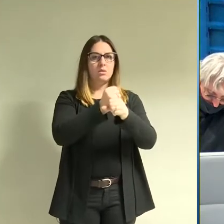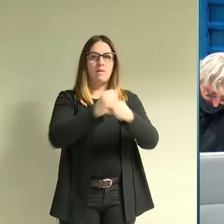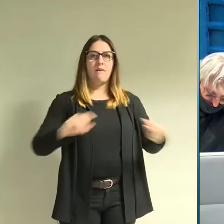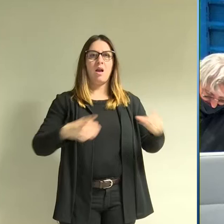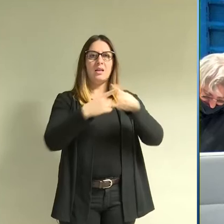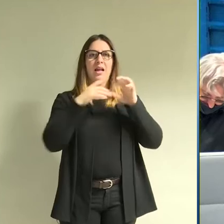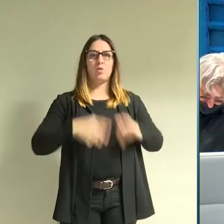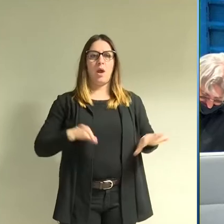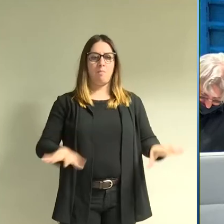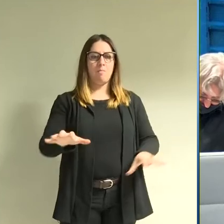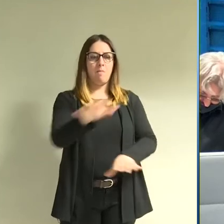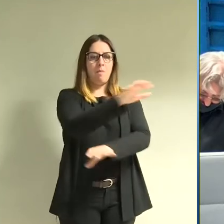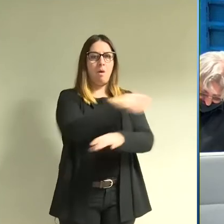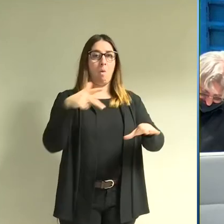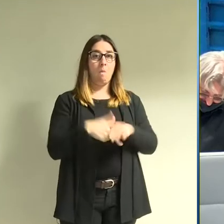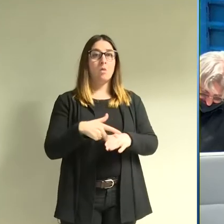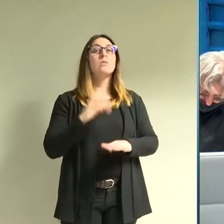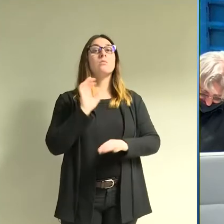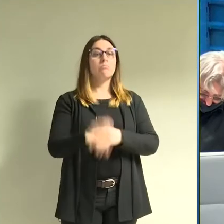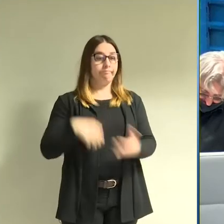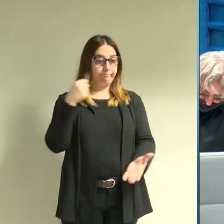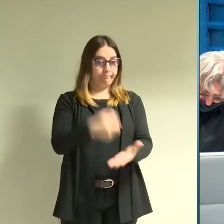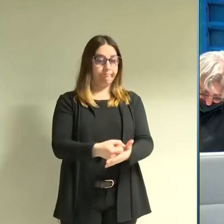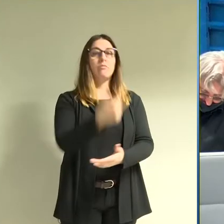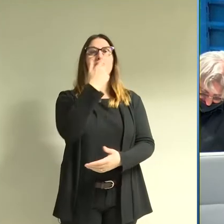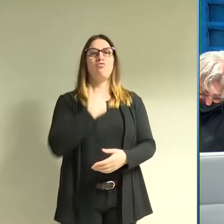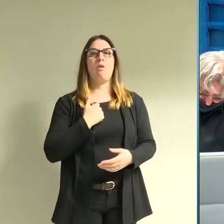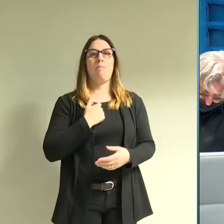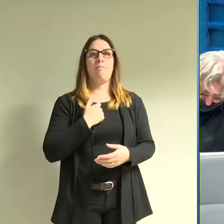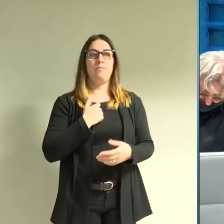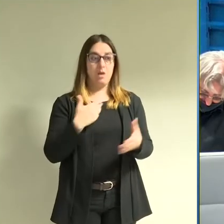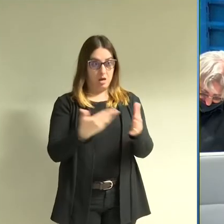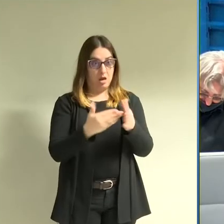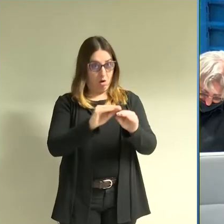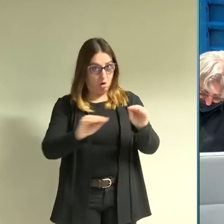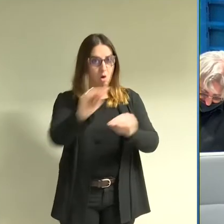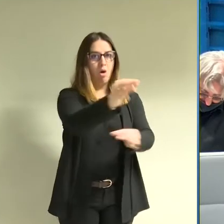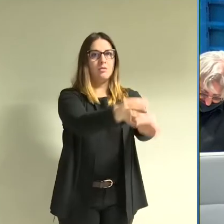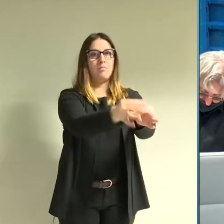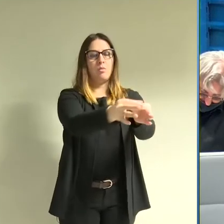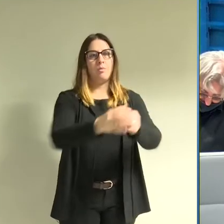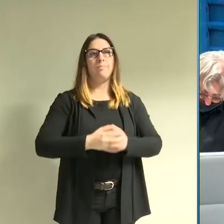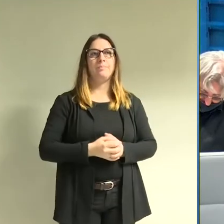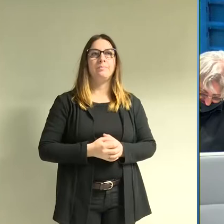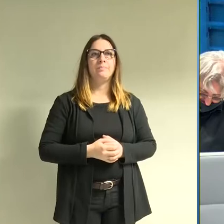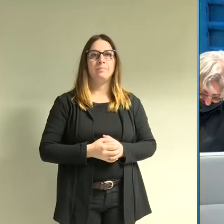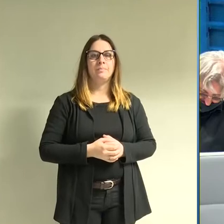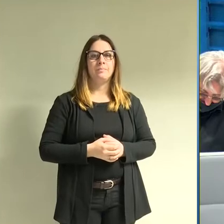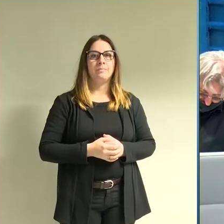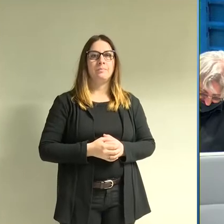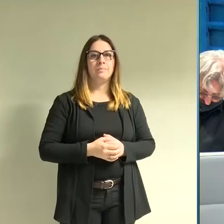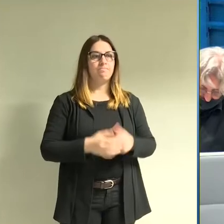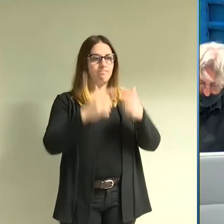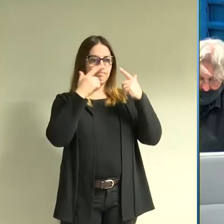qui commence actuellement et qui va se poursuivre en juin et puis encore à la rentrée nous veillons